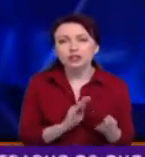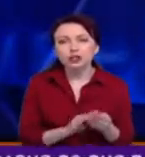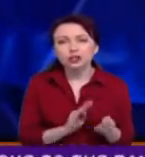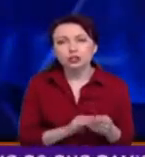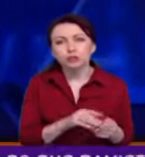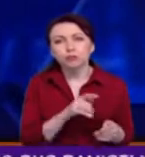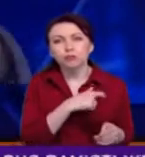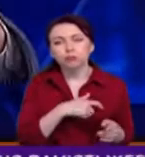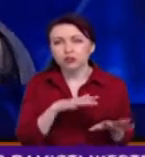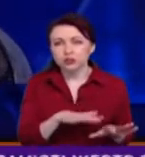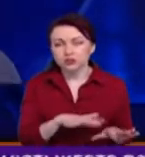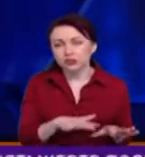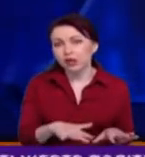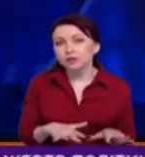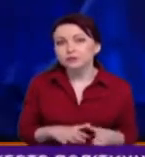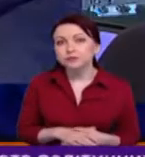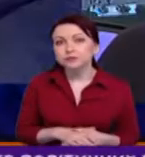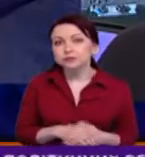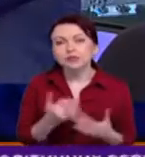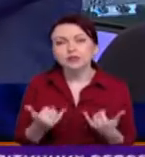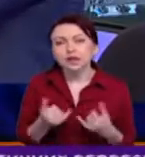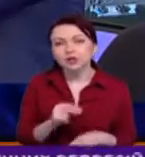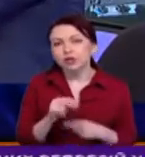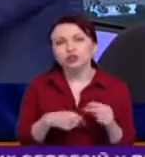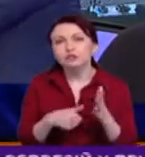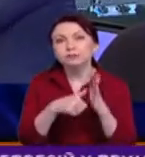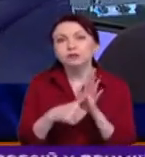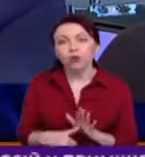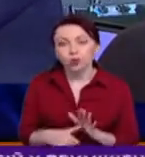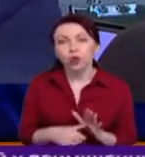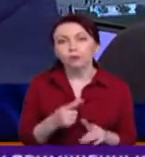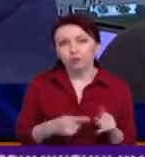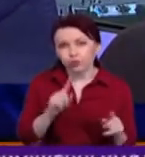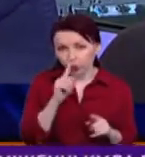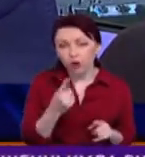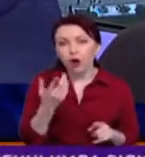політичних позиціях вже, ну, навіть там не зараз, а через півроку, да? Коли будуть...